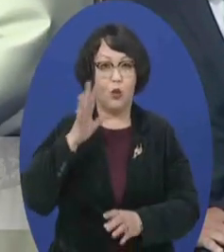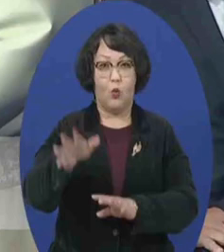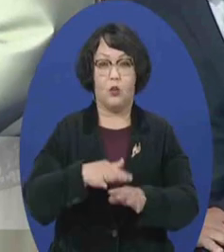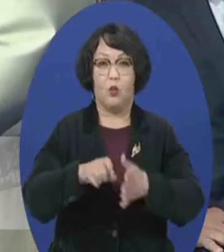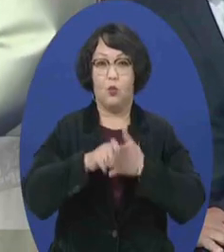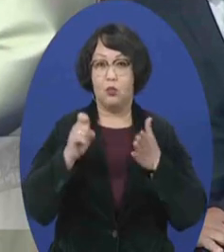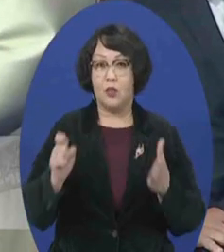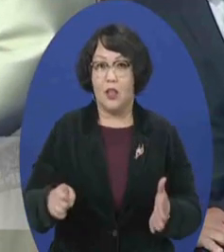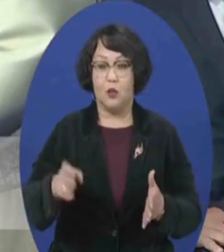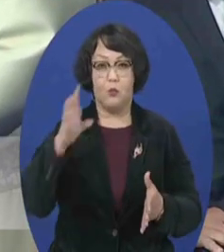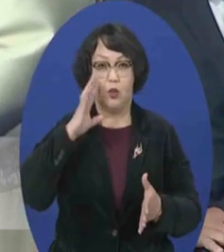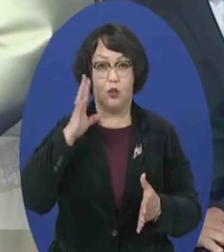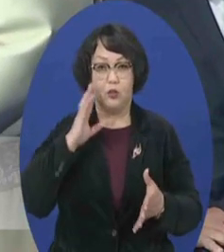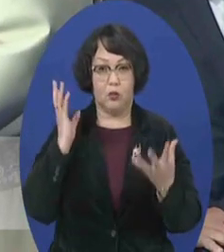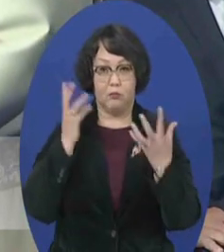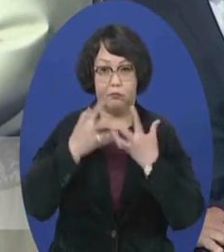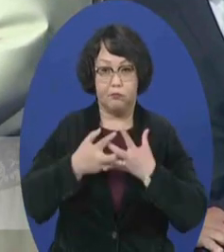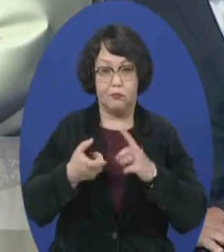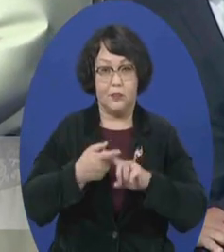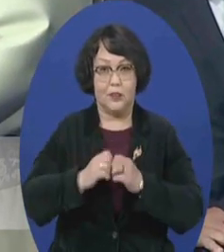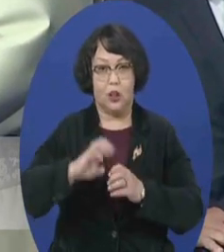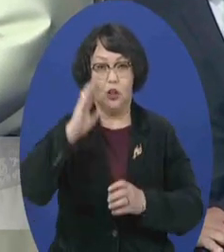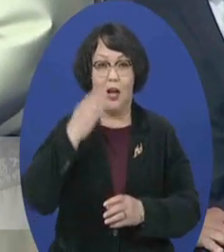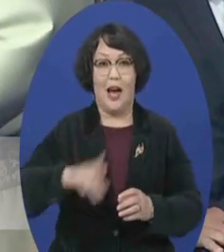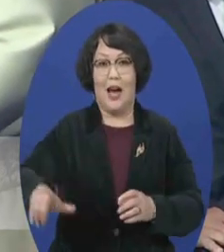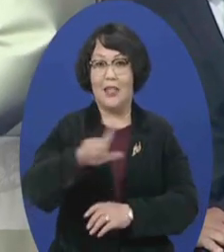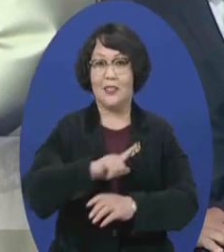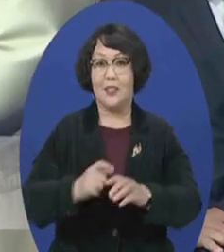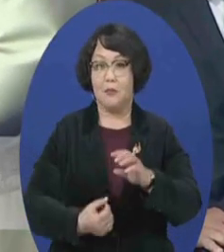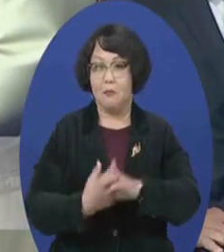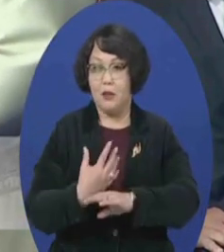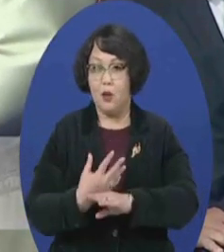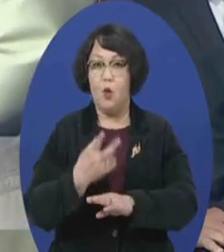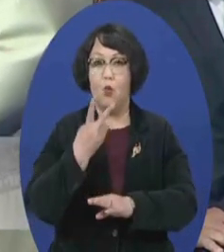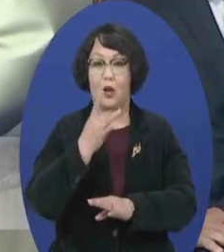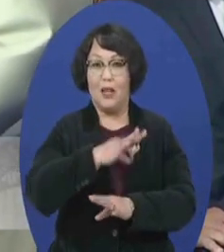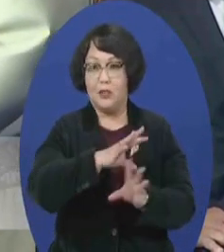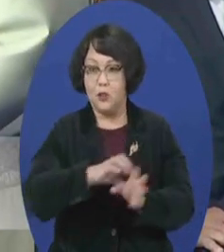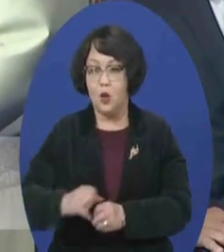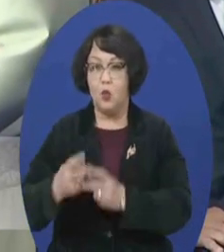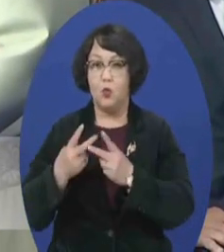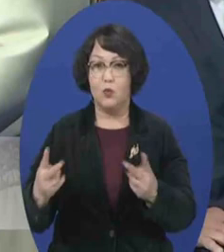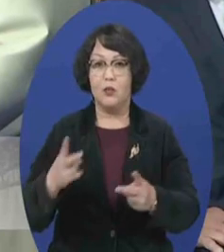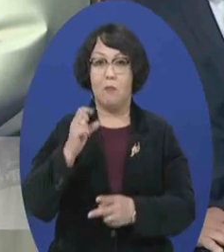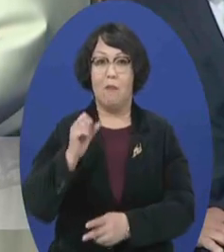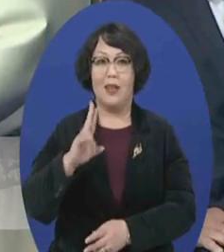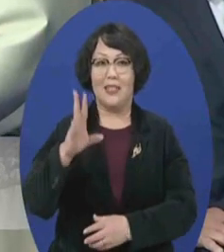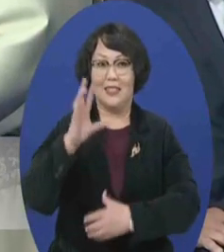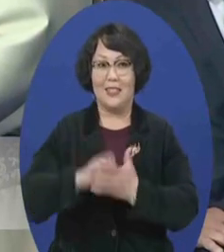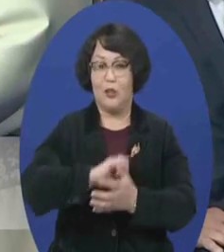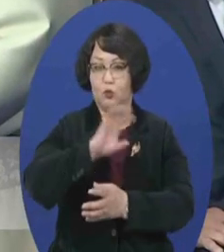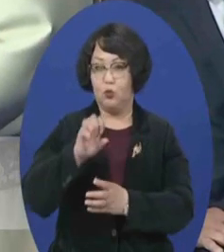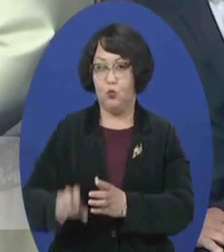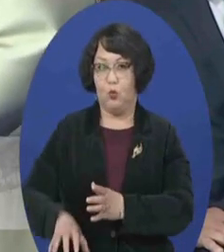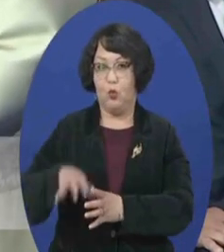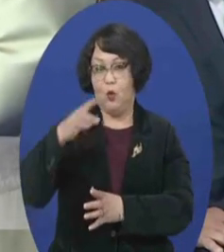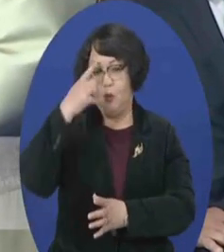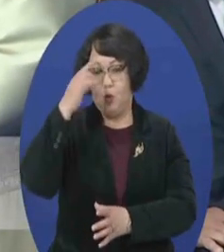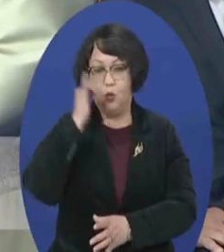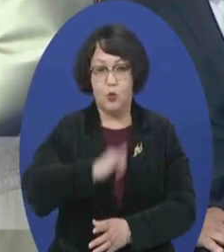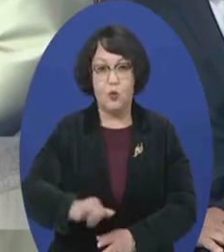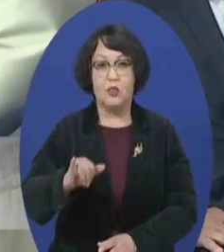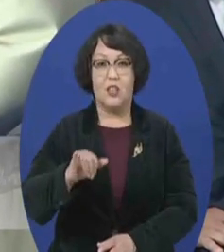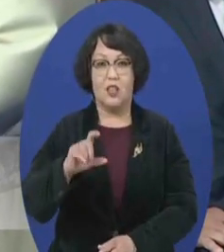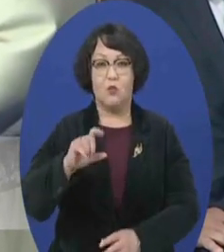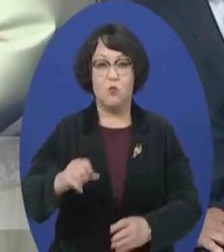бодлоготой уялдуулан тодорхойлж, газрын хэвлийн баялагын үр өгөөжийг үндэсний баялагын санд төвлөрүүлэн Монгол сайхан эх